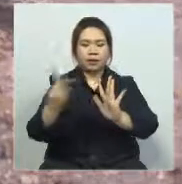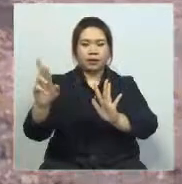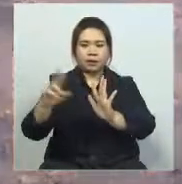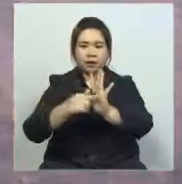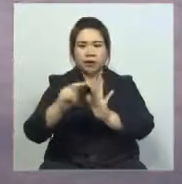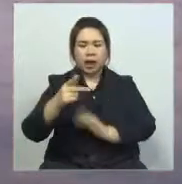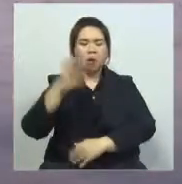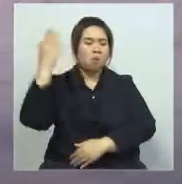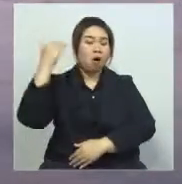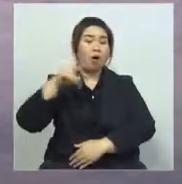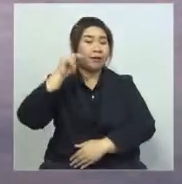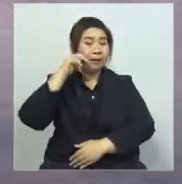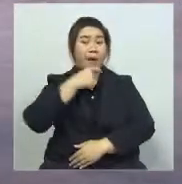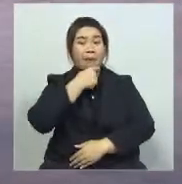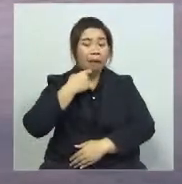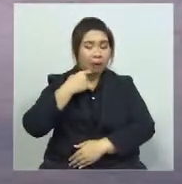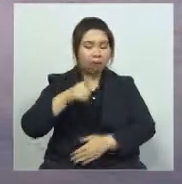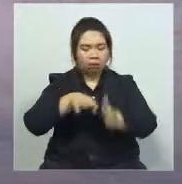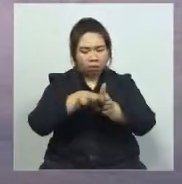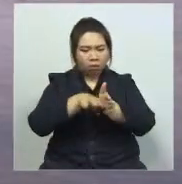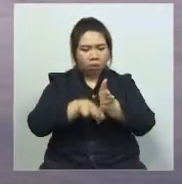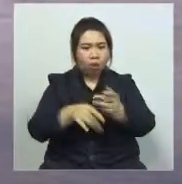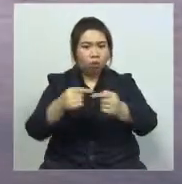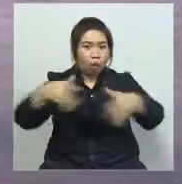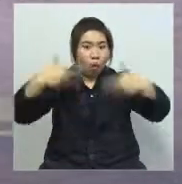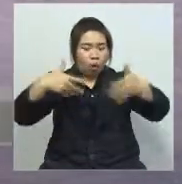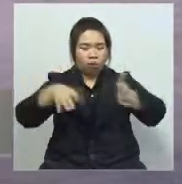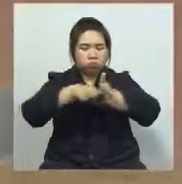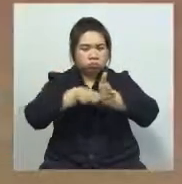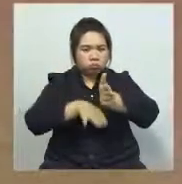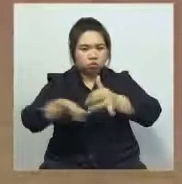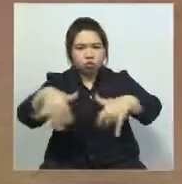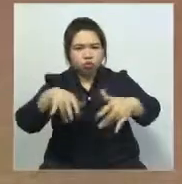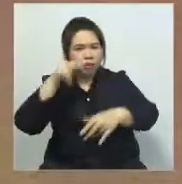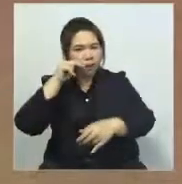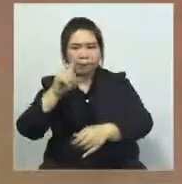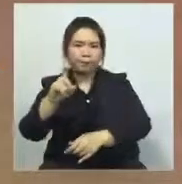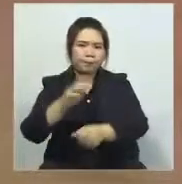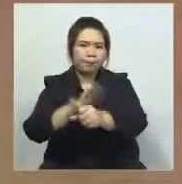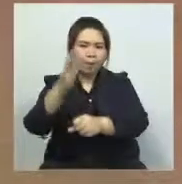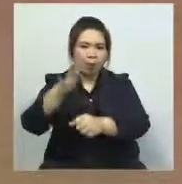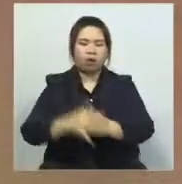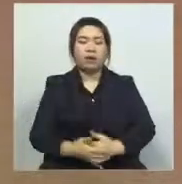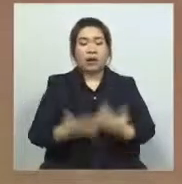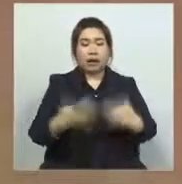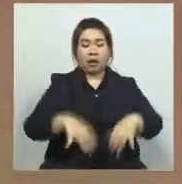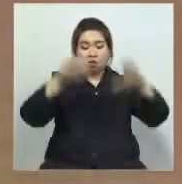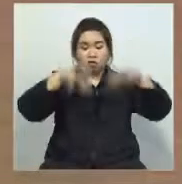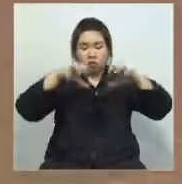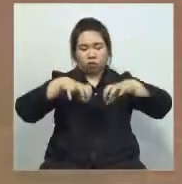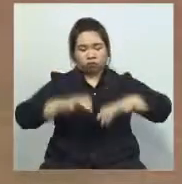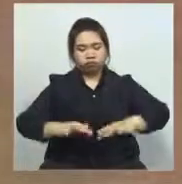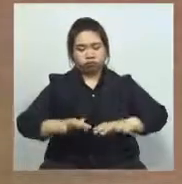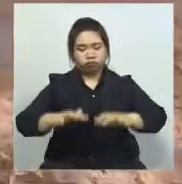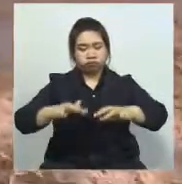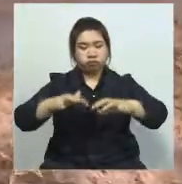จะค่อยๆลดลงจนประชาชนขาดแคลนน้ำพอเข้าสู่ช่วงหน้าฝนระดับน้ำก็เพิ่มขึ้นจนเกิดเป็นภัยพิ